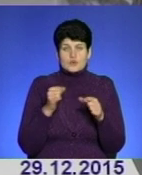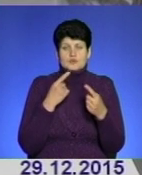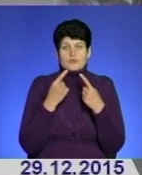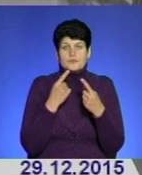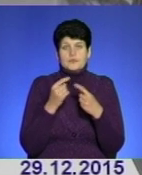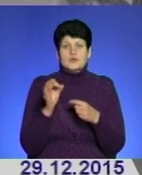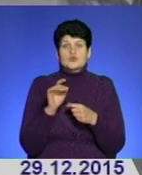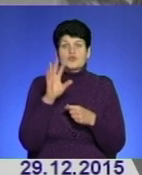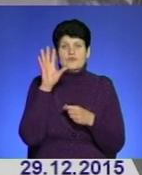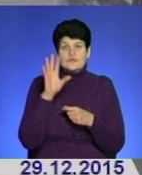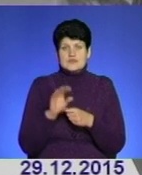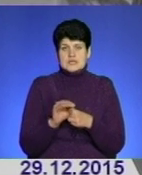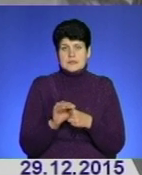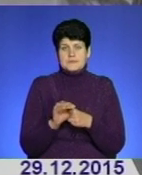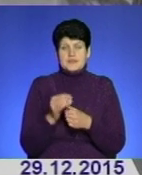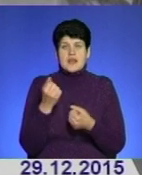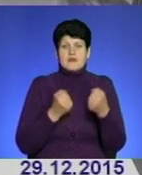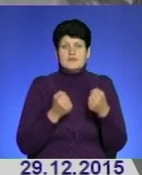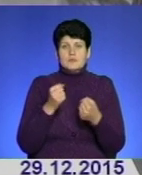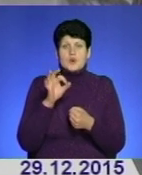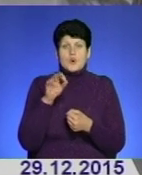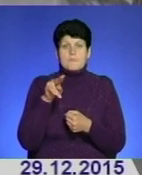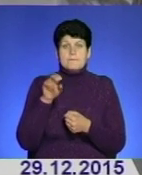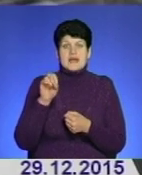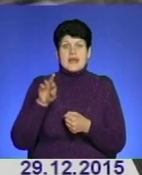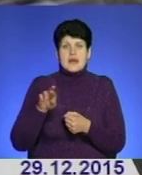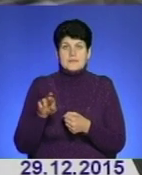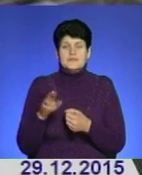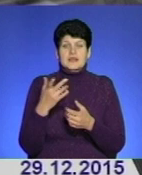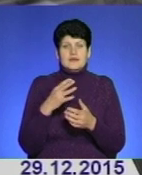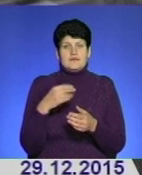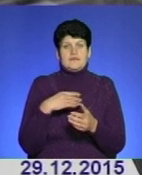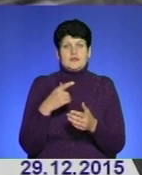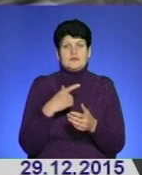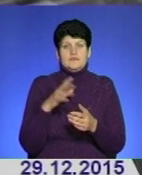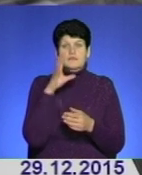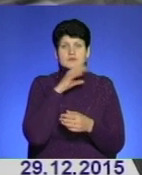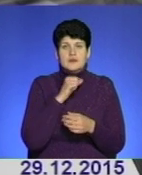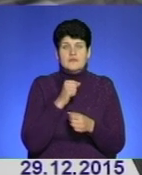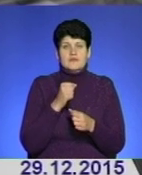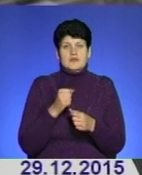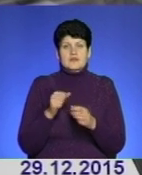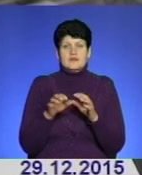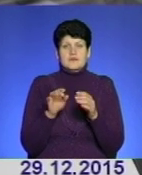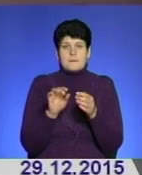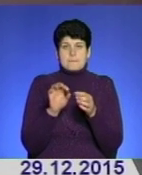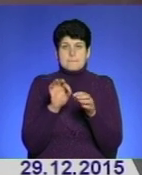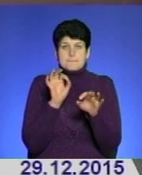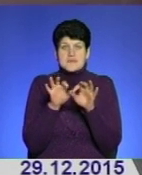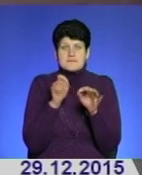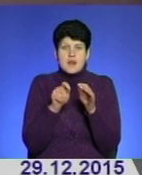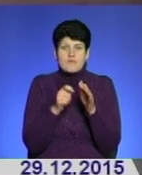що всі автомобілі «Опеля», якими він заволодів, він відкривав шляхом підбору ключів.